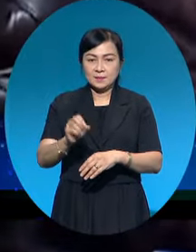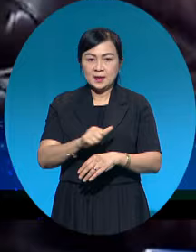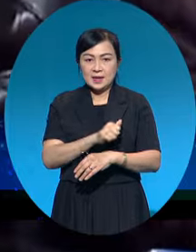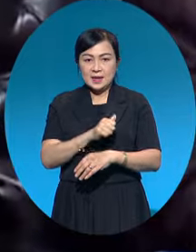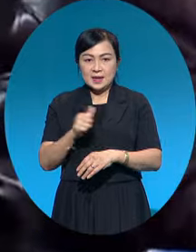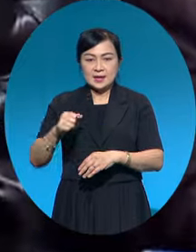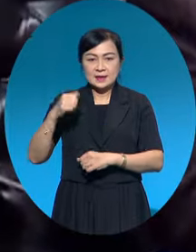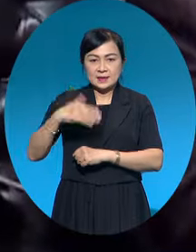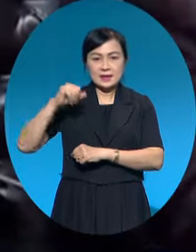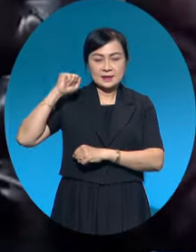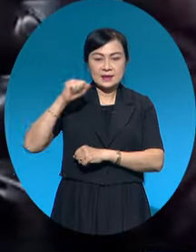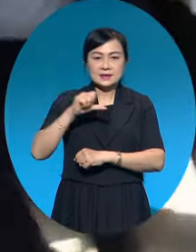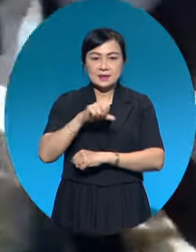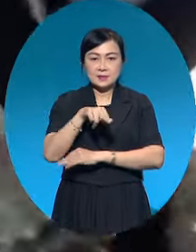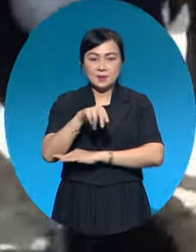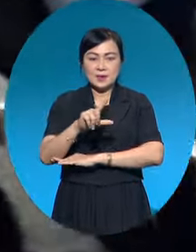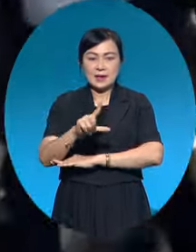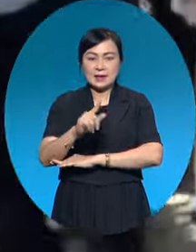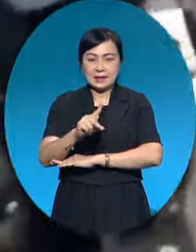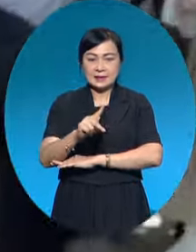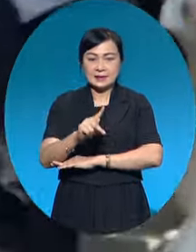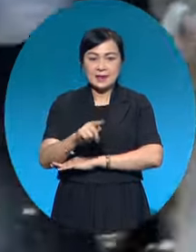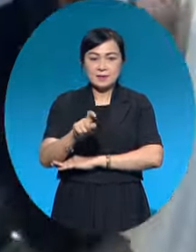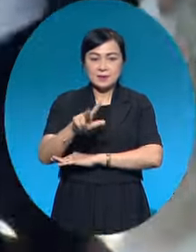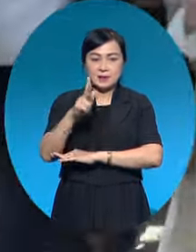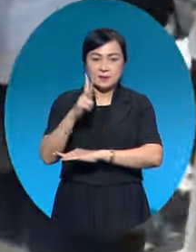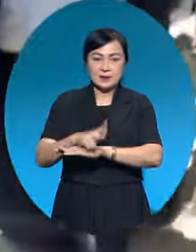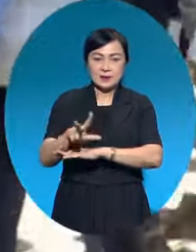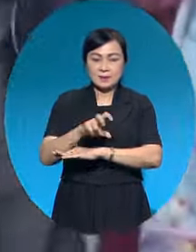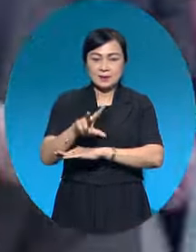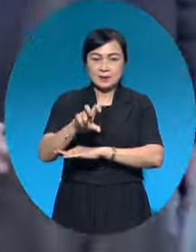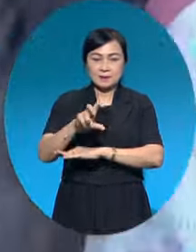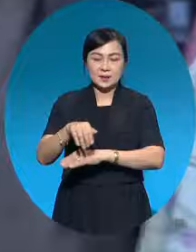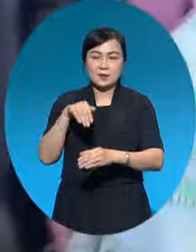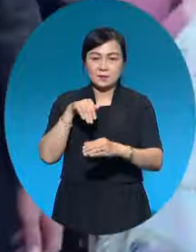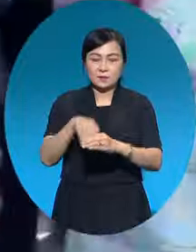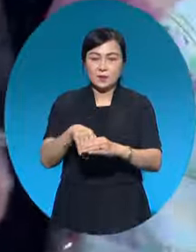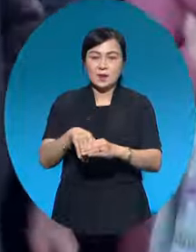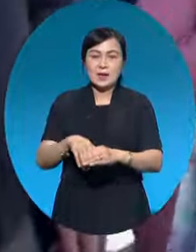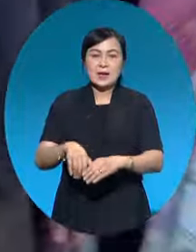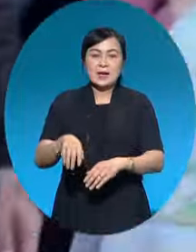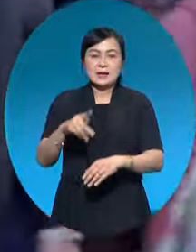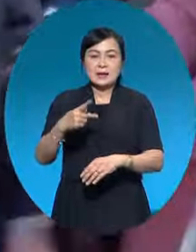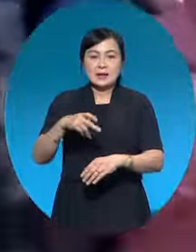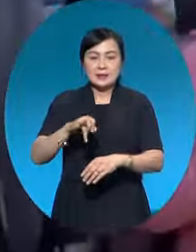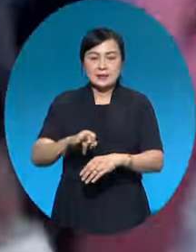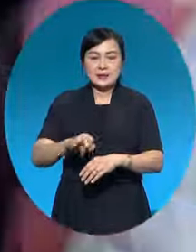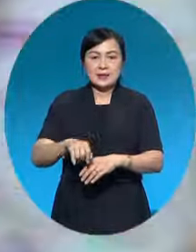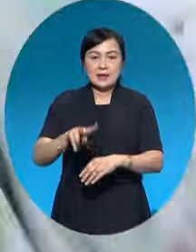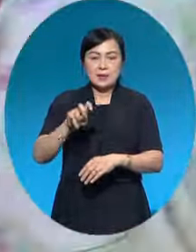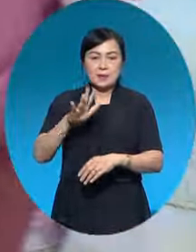cự viên đã chiến thắng là samil l khan dành được 18.888 phiếu bầu và fasan Karim nhận